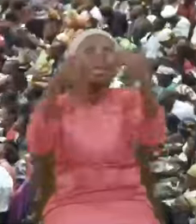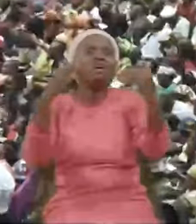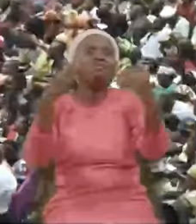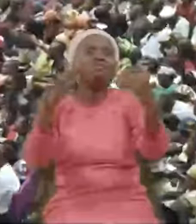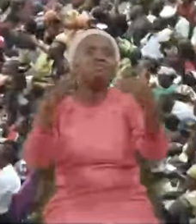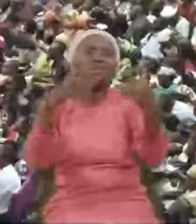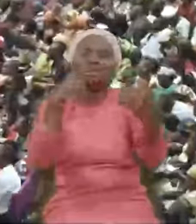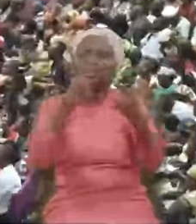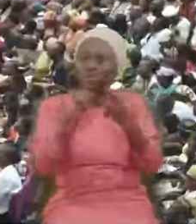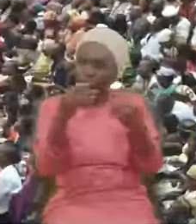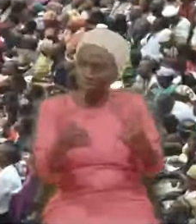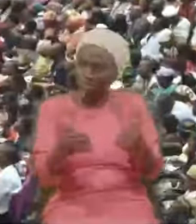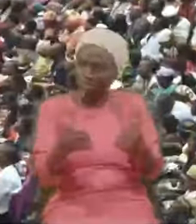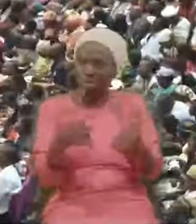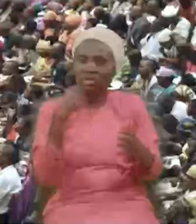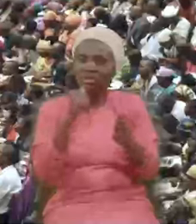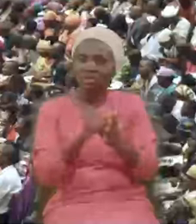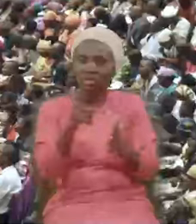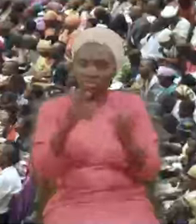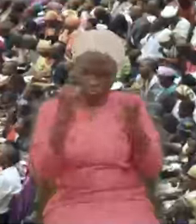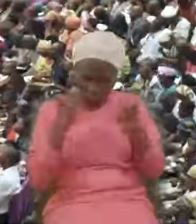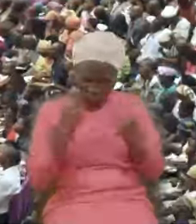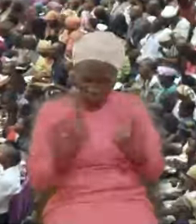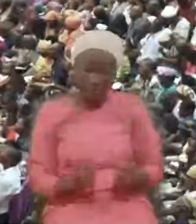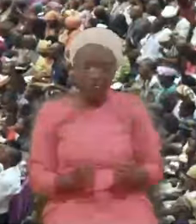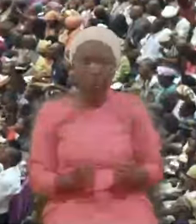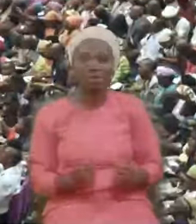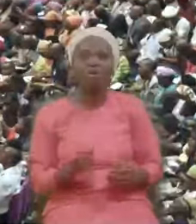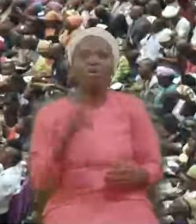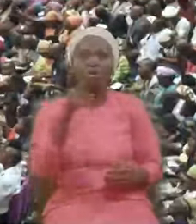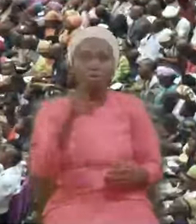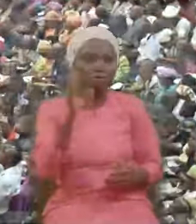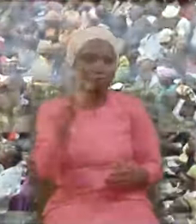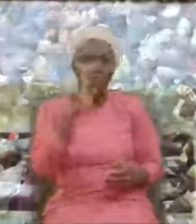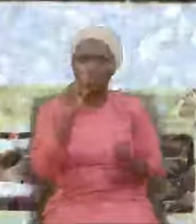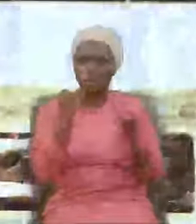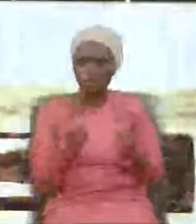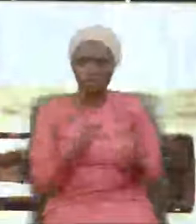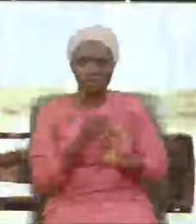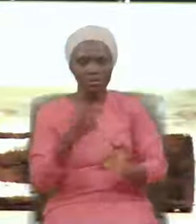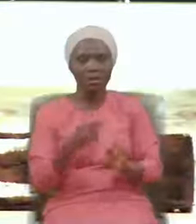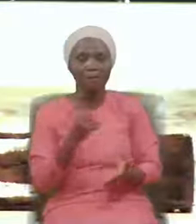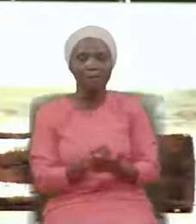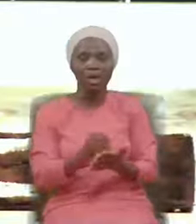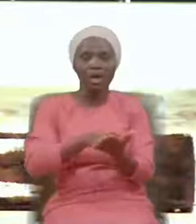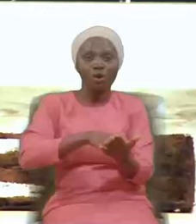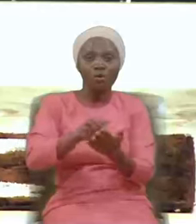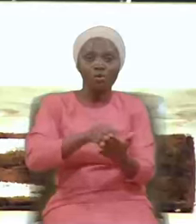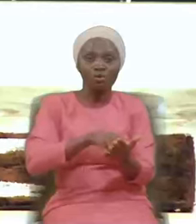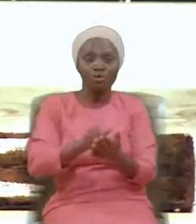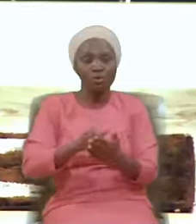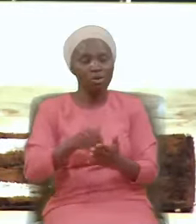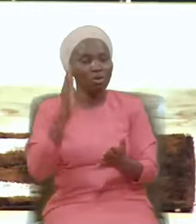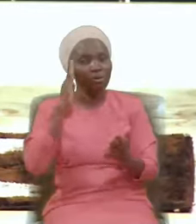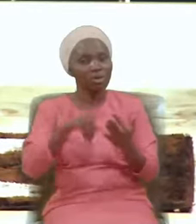soir? Prenez courage. Prenez courage, vous deviendrez fort. La faiblesse va disparaître.